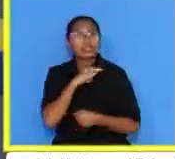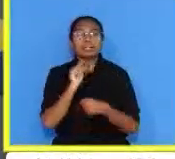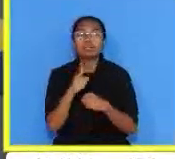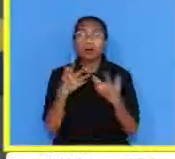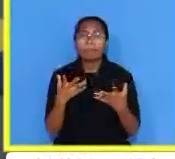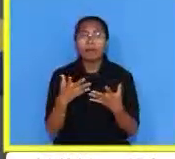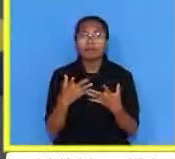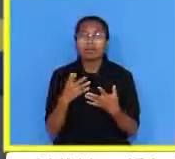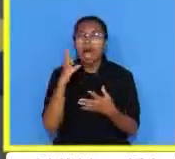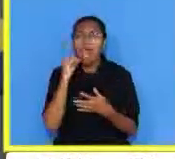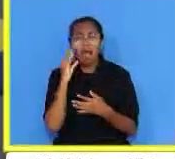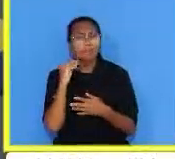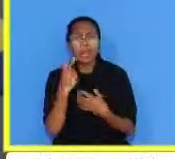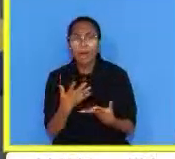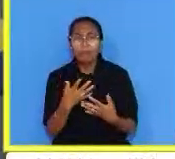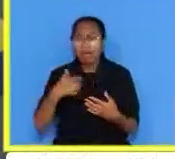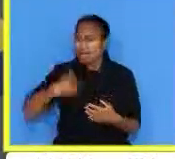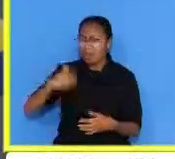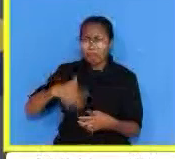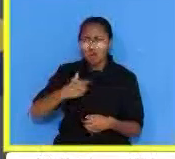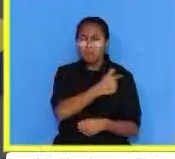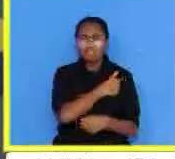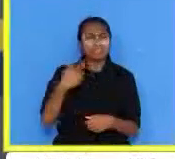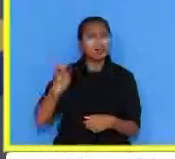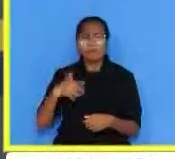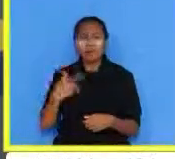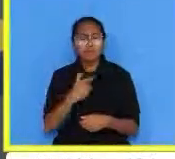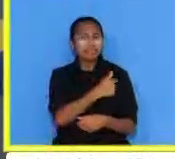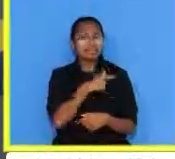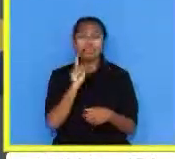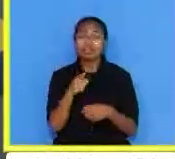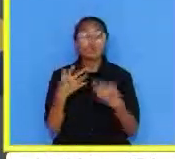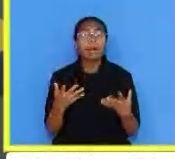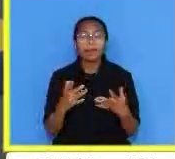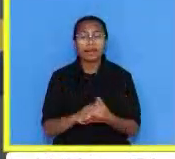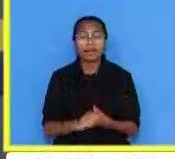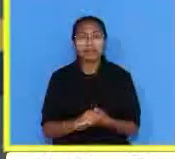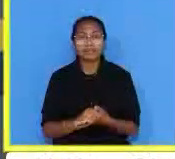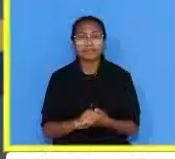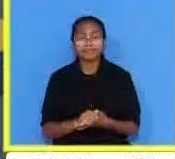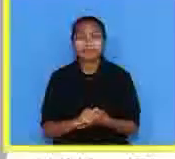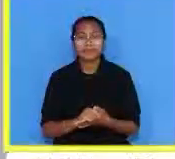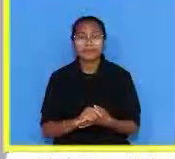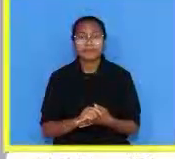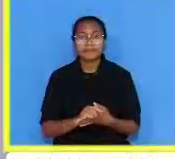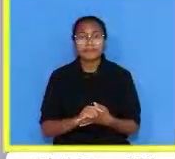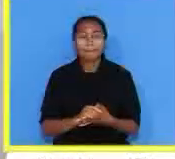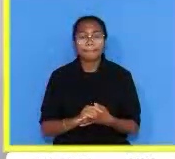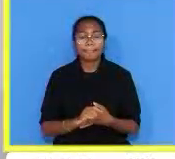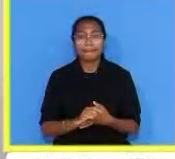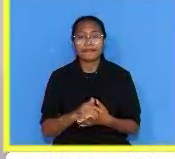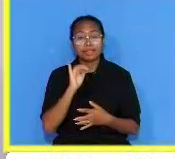mungkin mengalami penolakan tersendiri terhadap vaksin dan lain-lain. Seperti apa, Kak Dina?